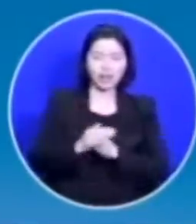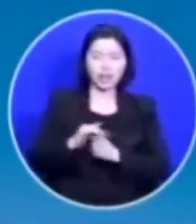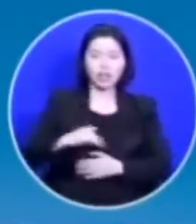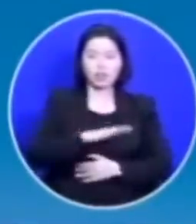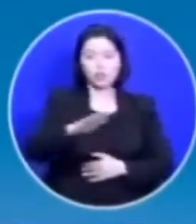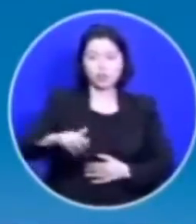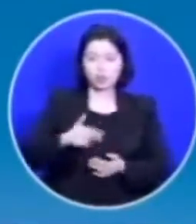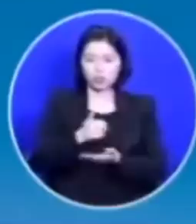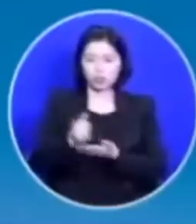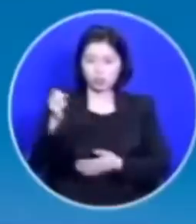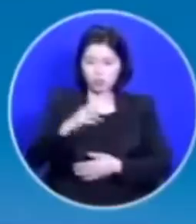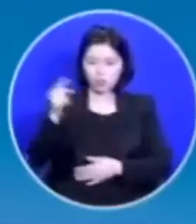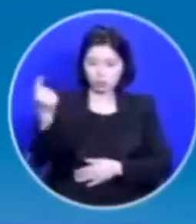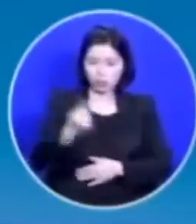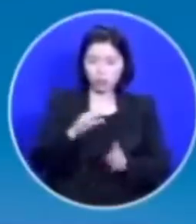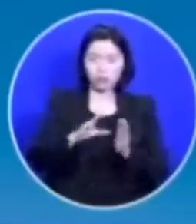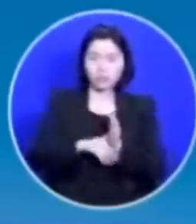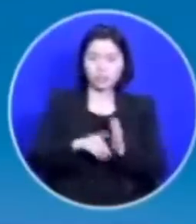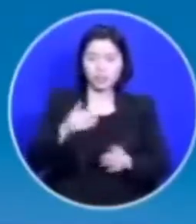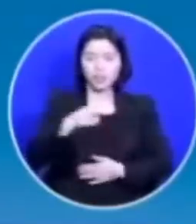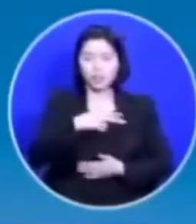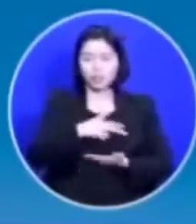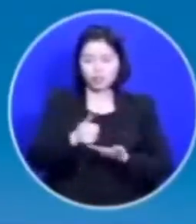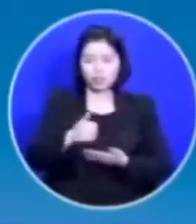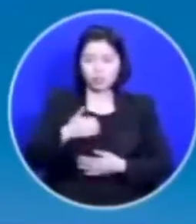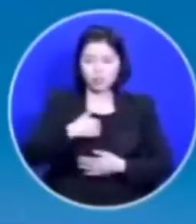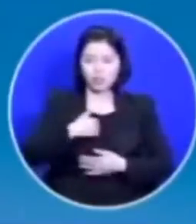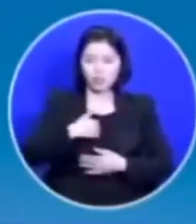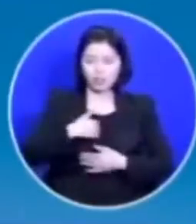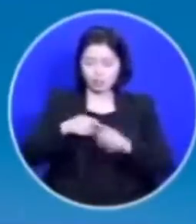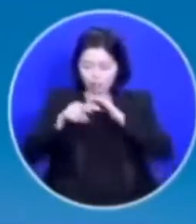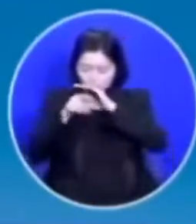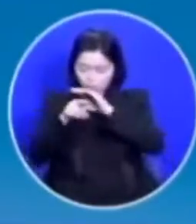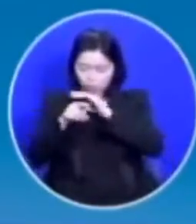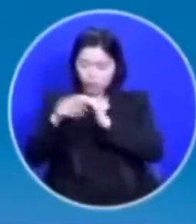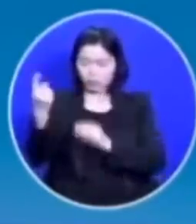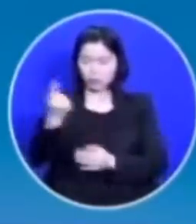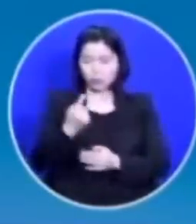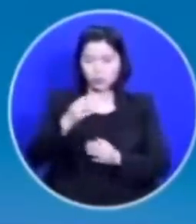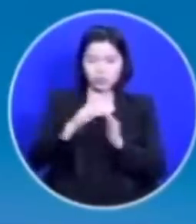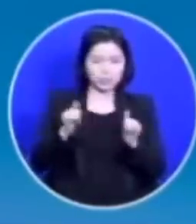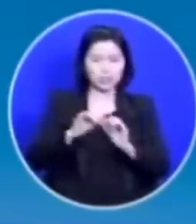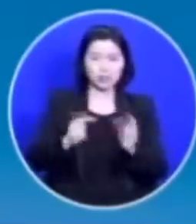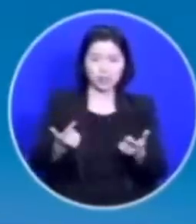주님 재림의 오실 때 우리 주님은 나에게는 도적 같이 오시는 분이 아닙니다